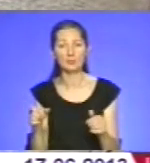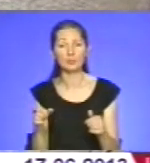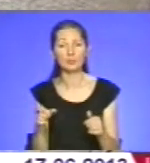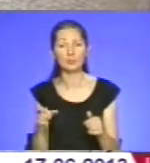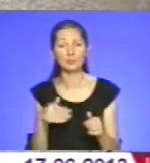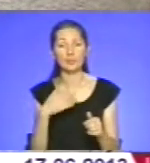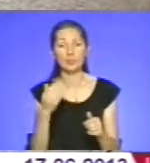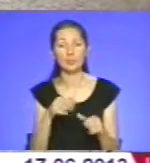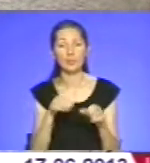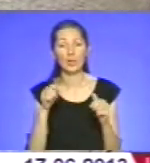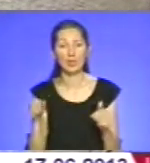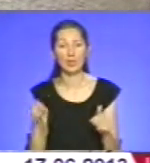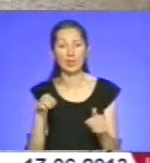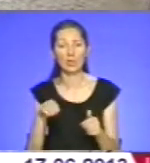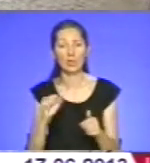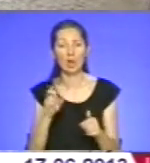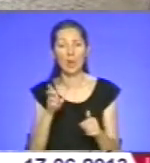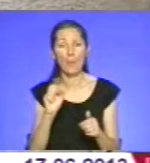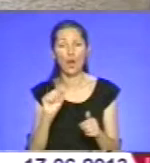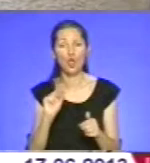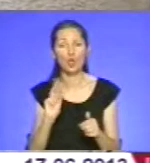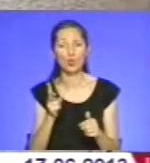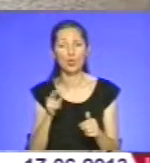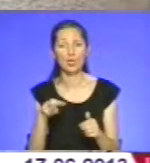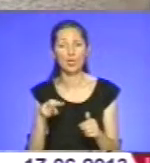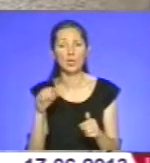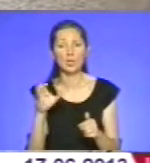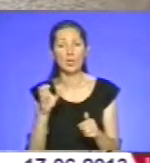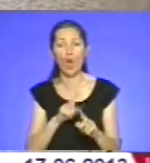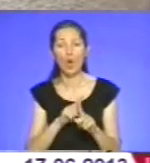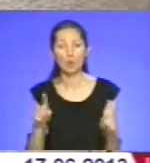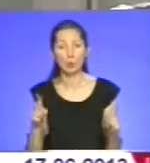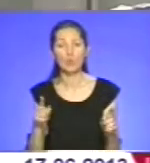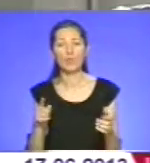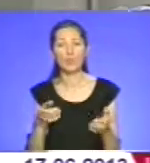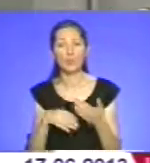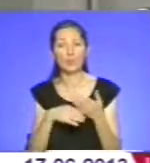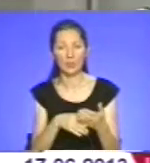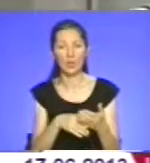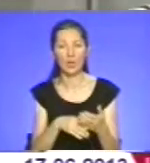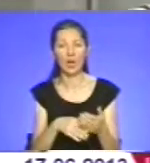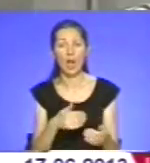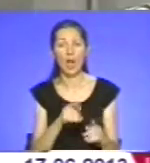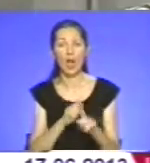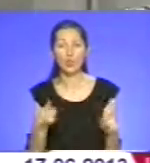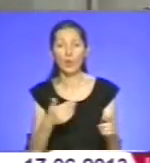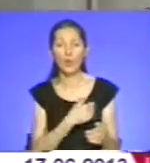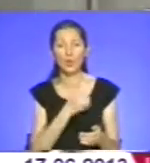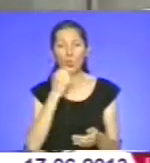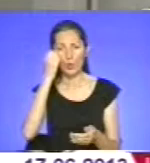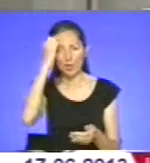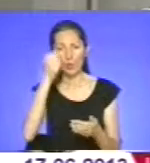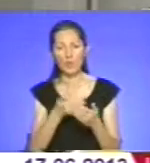Ваша землячка Табачук Лариса Сафатівна особливо прийняла цією ідеєю. Особливо хочу подякувати від